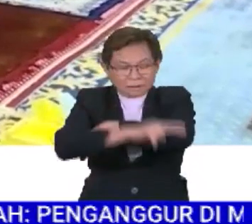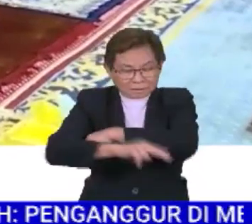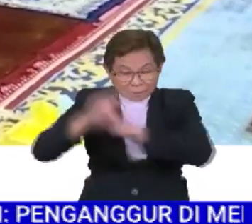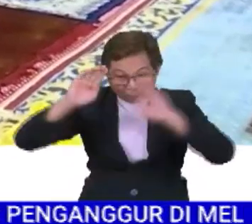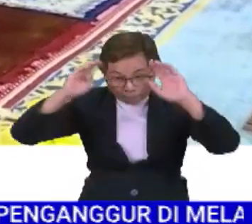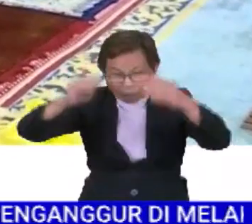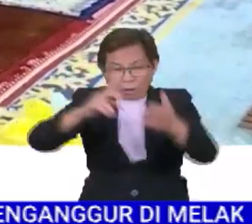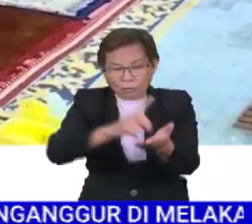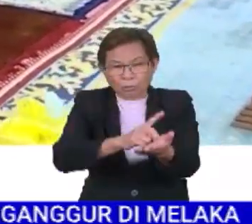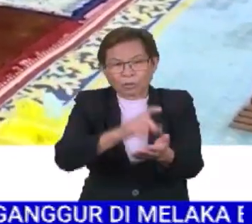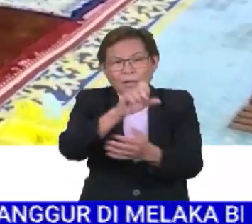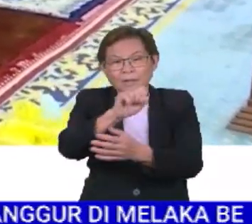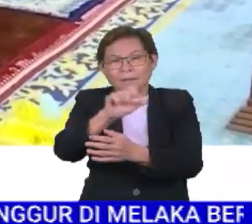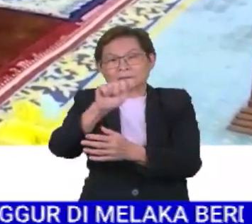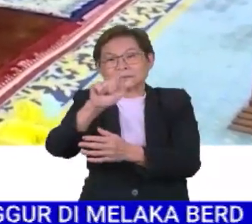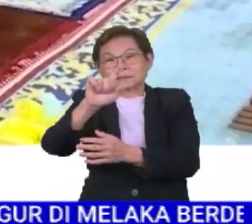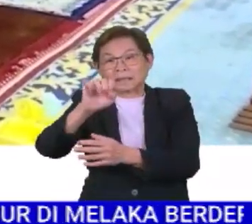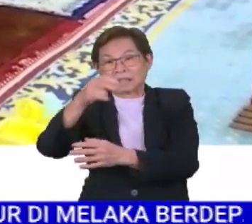ismail.com